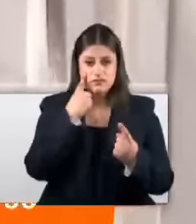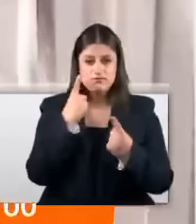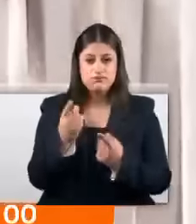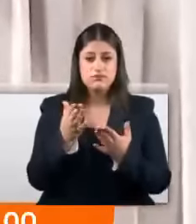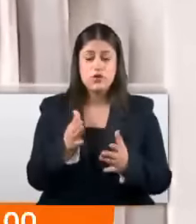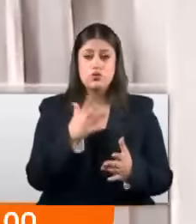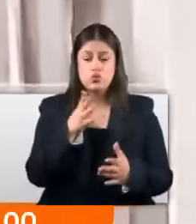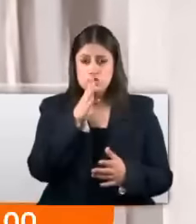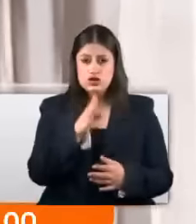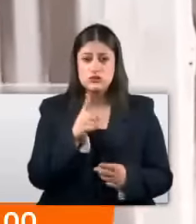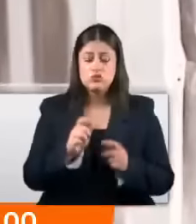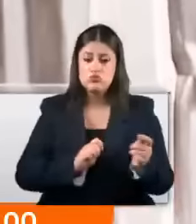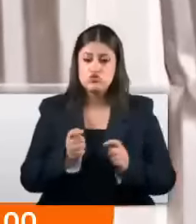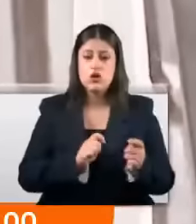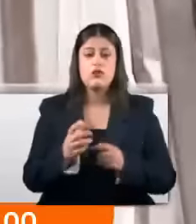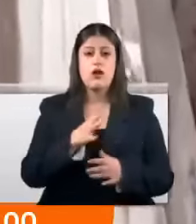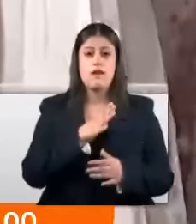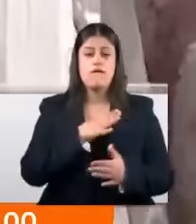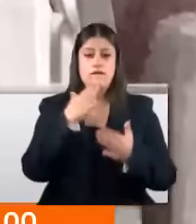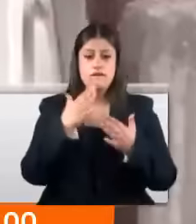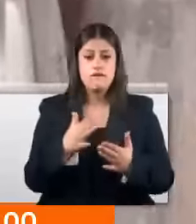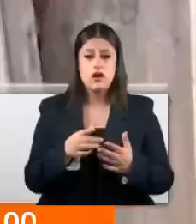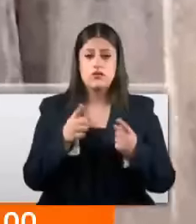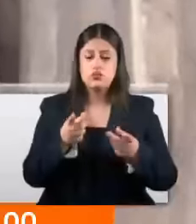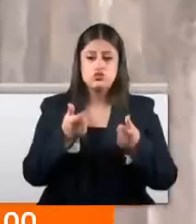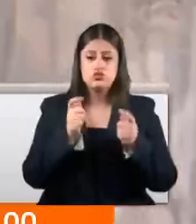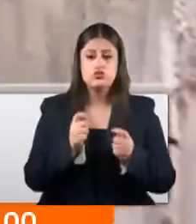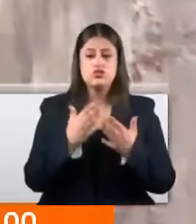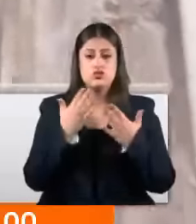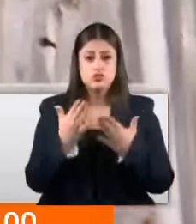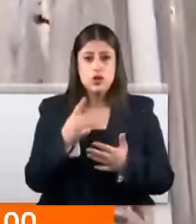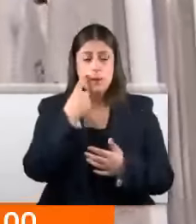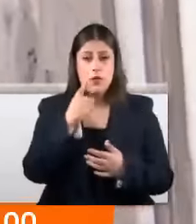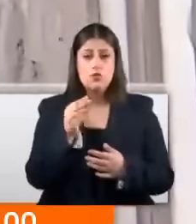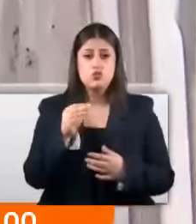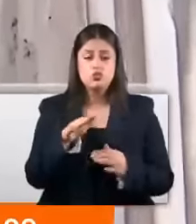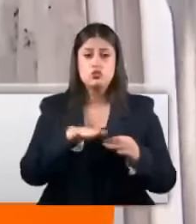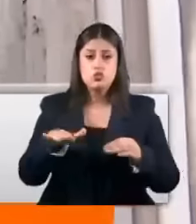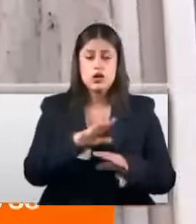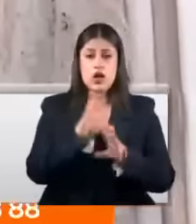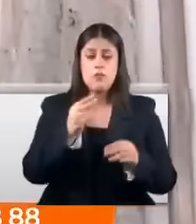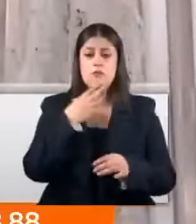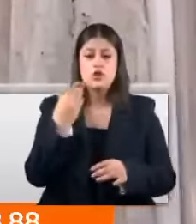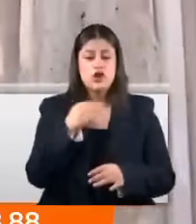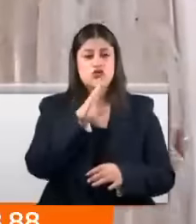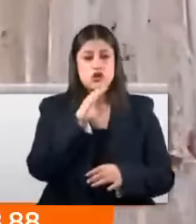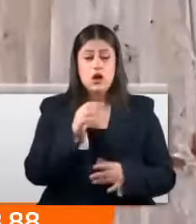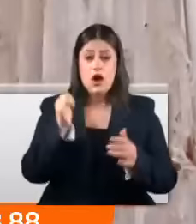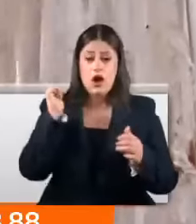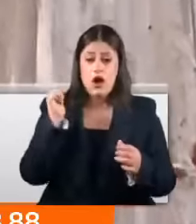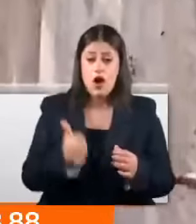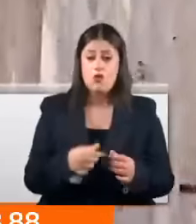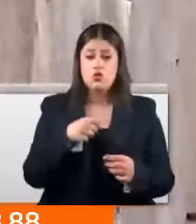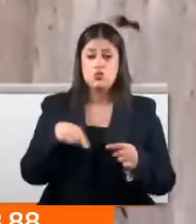Çok ciddi bir mücadele veriyorlar. Akıl alacak türden bir görüntü değil. Bakın çoluk çocuk, genç yaşlı her gün ama her